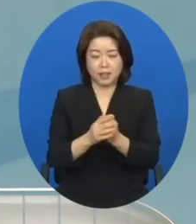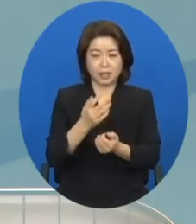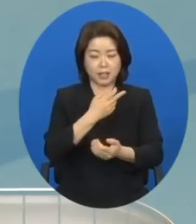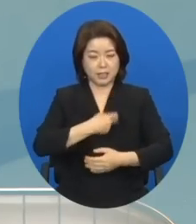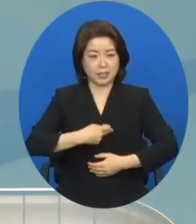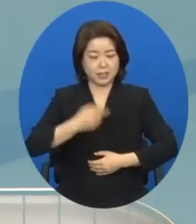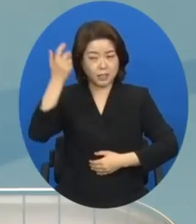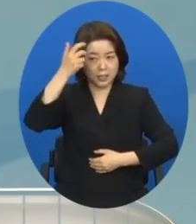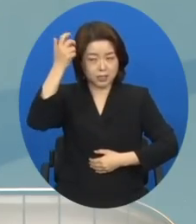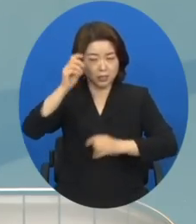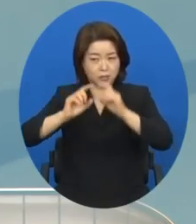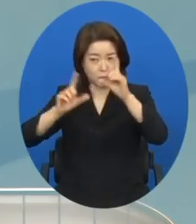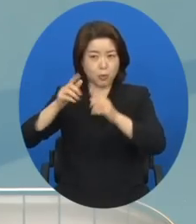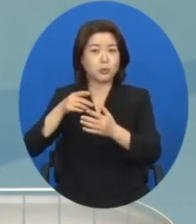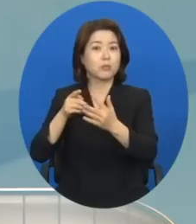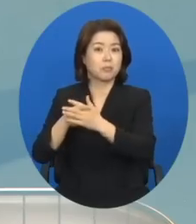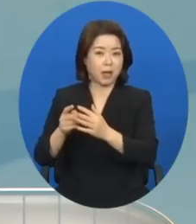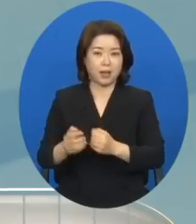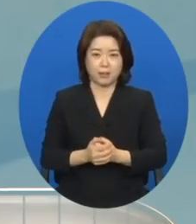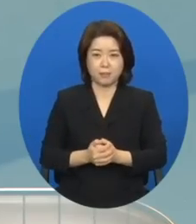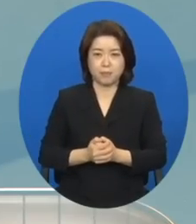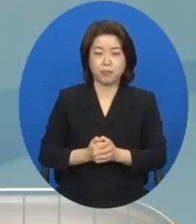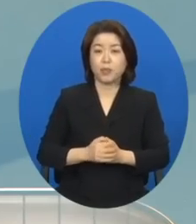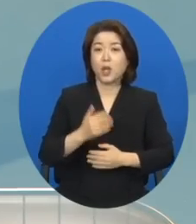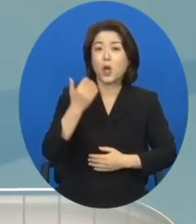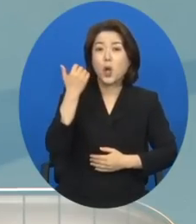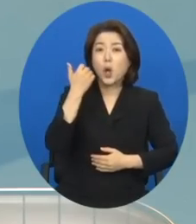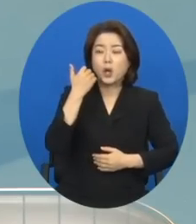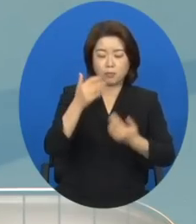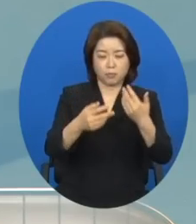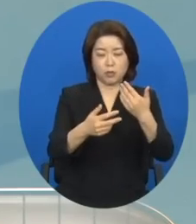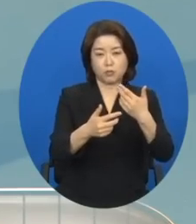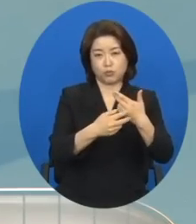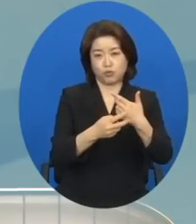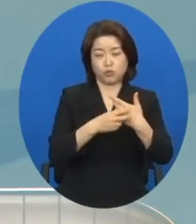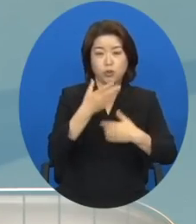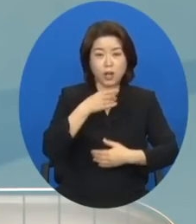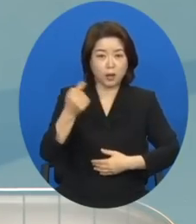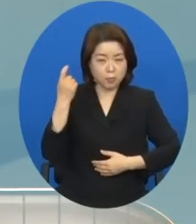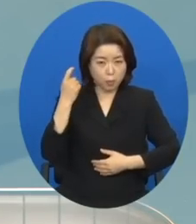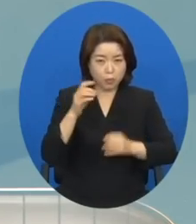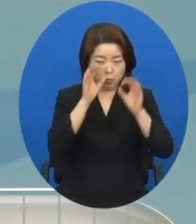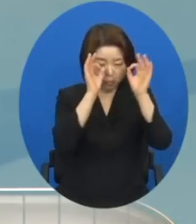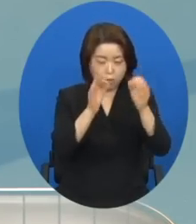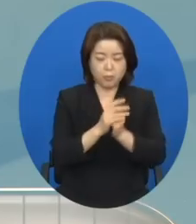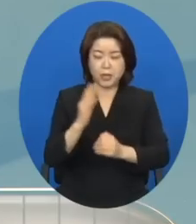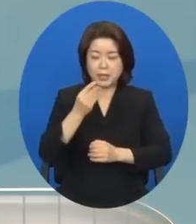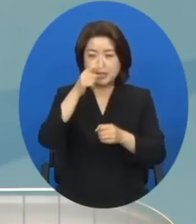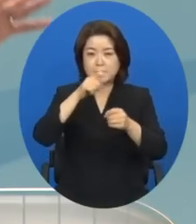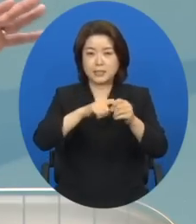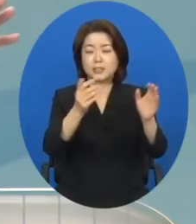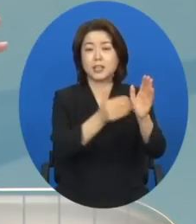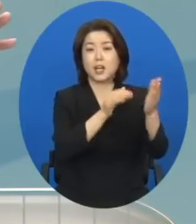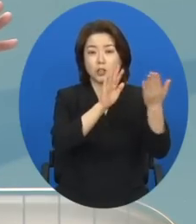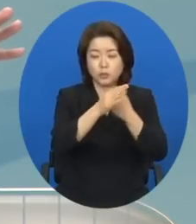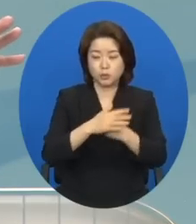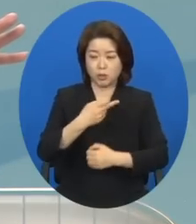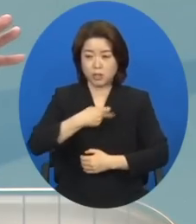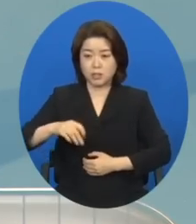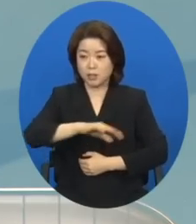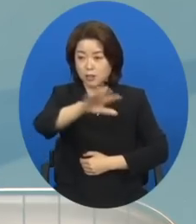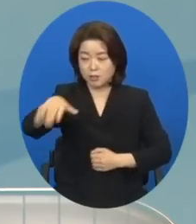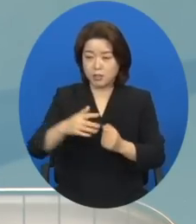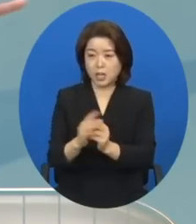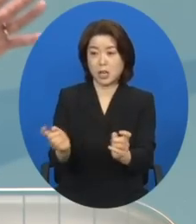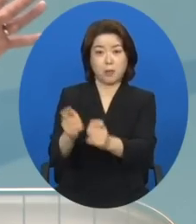알고 계셨습니다. 병행 본문입니다. 누가복음 22장에 보면 성찬이 끝난 다음에 제자들 사이에 논쟁이 벌어져. 자,